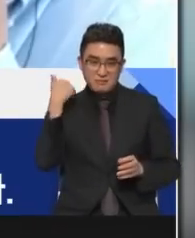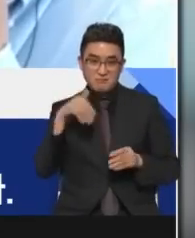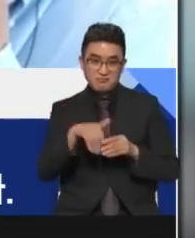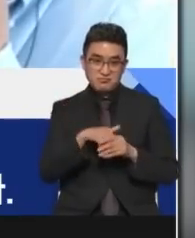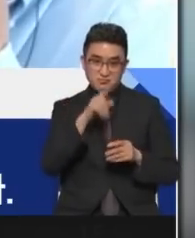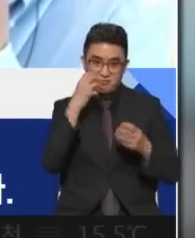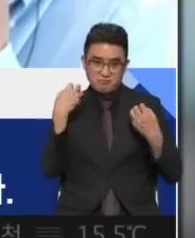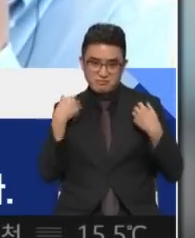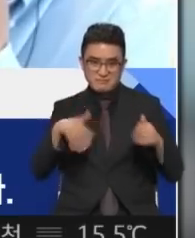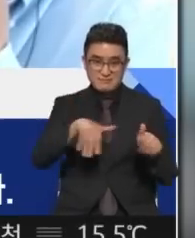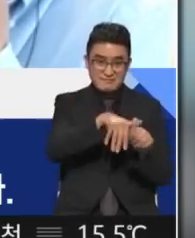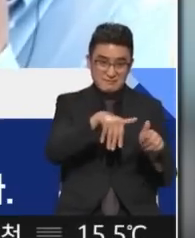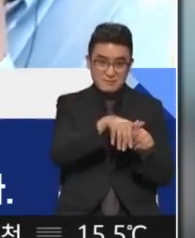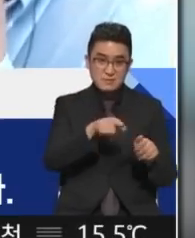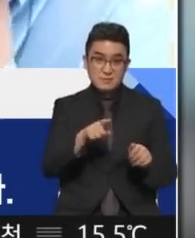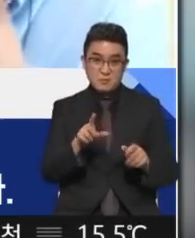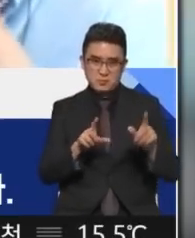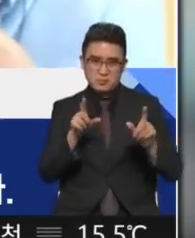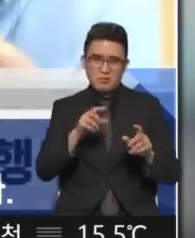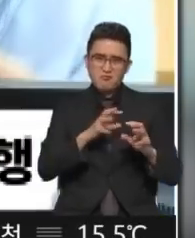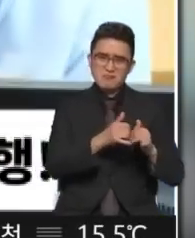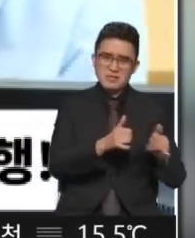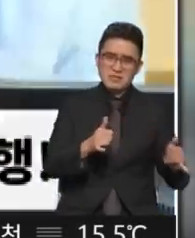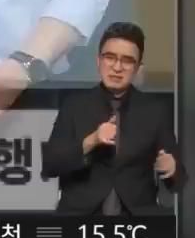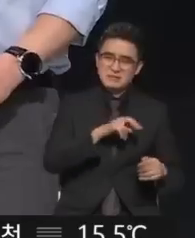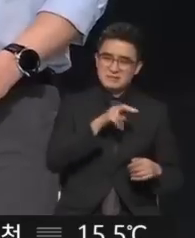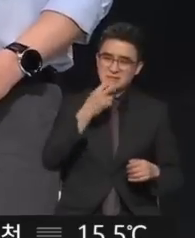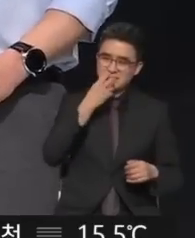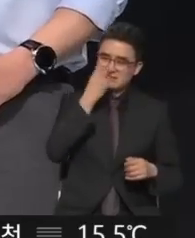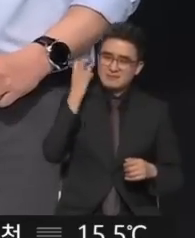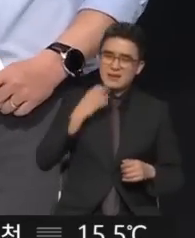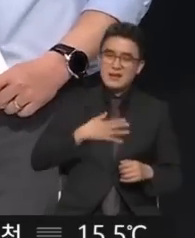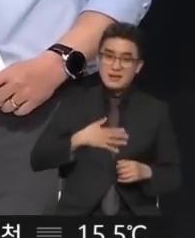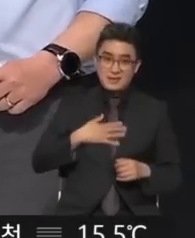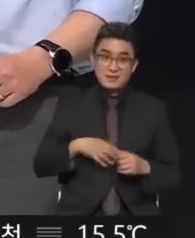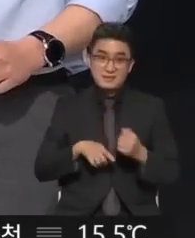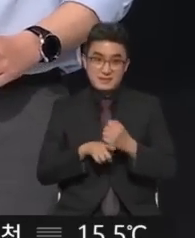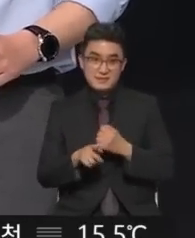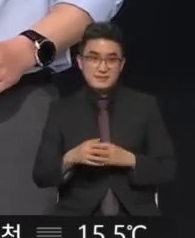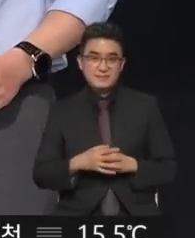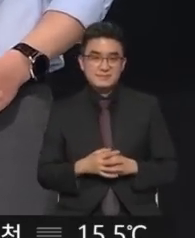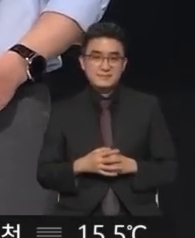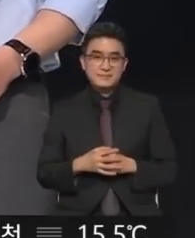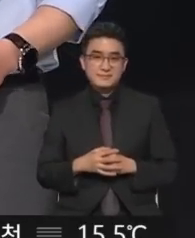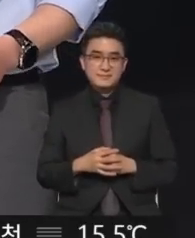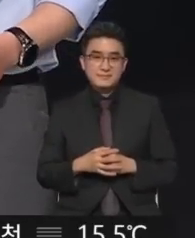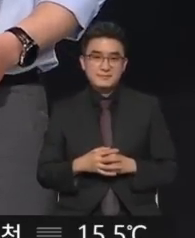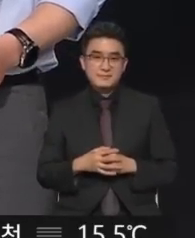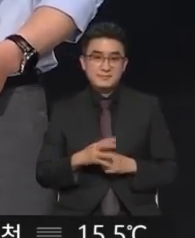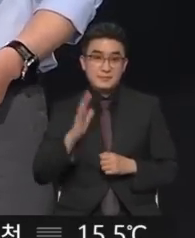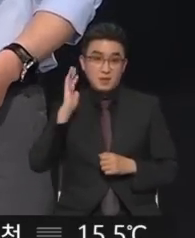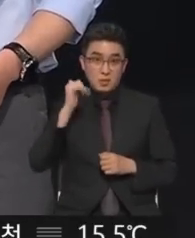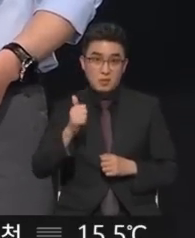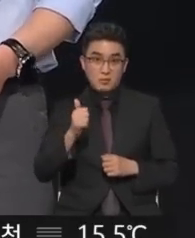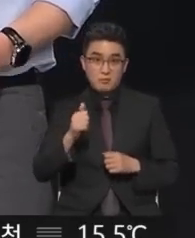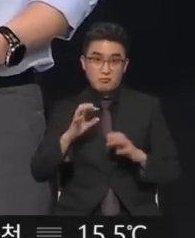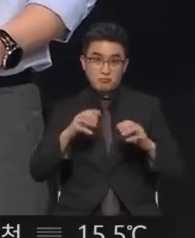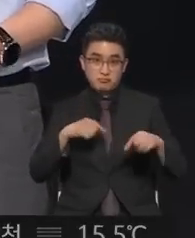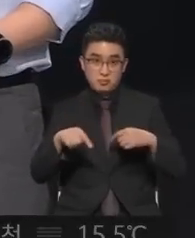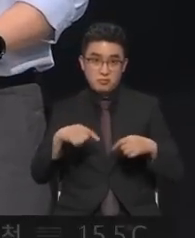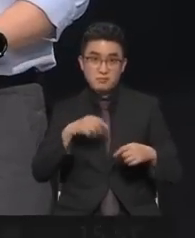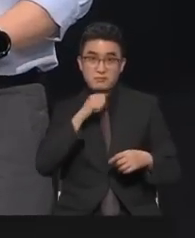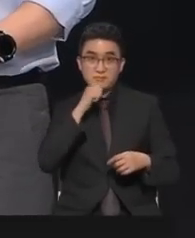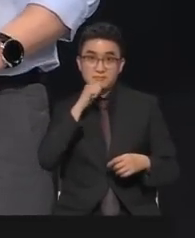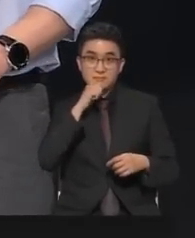것을 우리 국민들이 잘 아실 겁니다. 윤 대통령의 국정 지지율엔 과연 도움이 됐을까요?